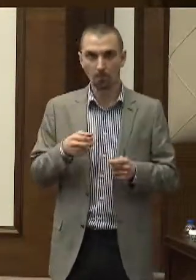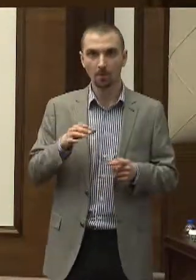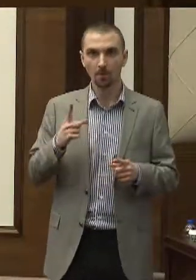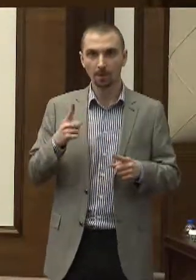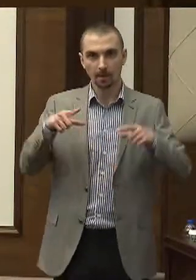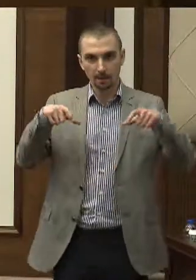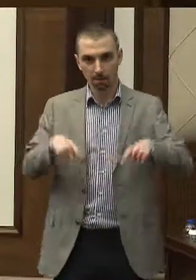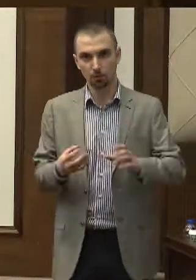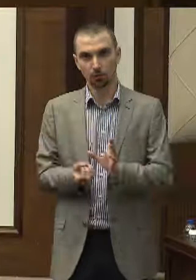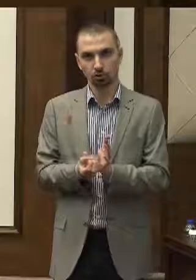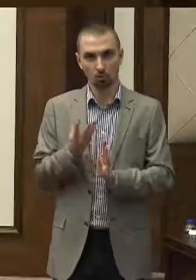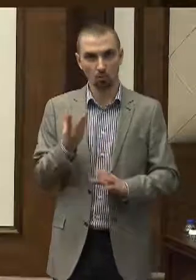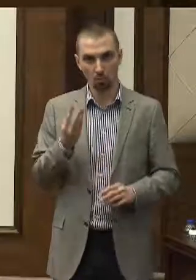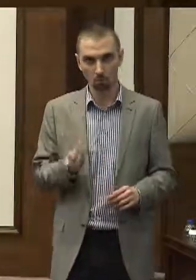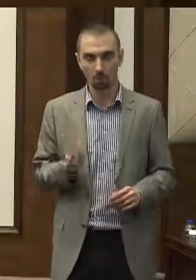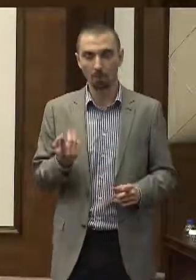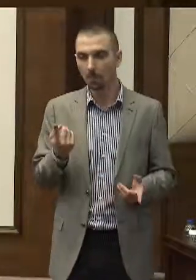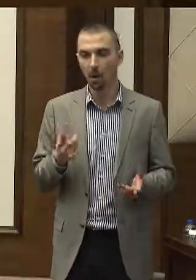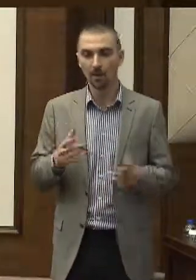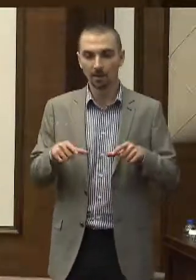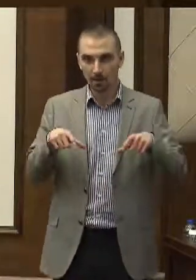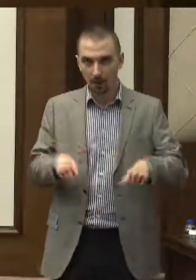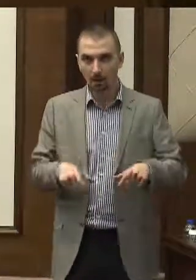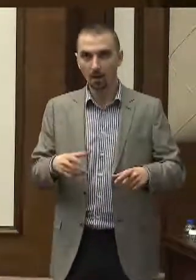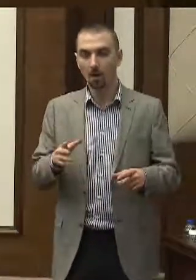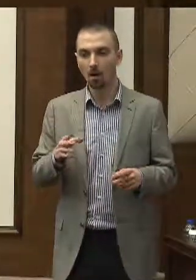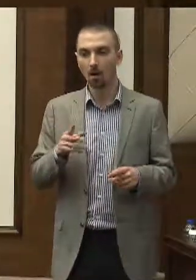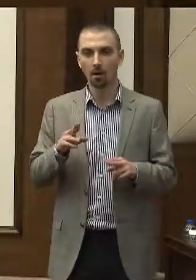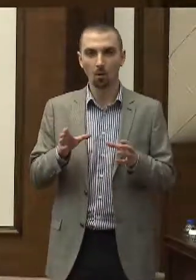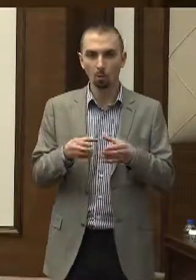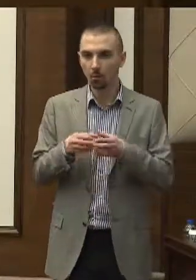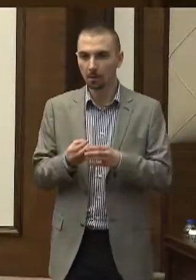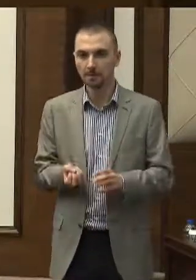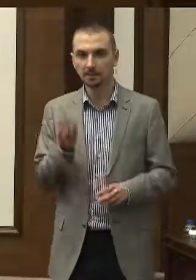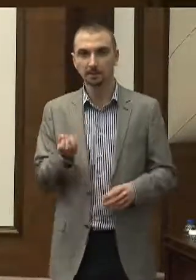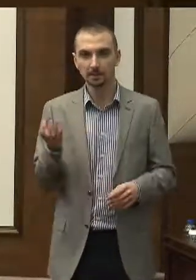stat ortaya çıktı. Sahipsizliği var sadece. Kulüp yeterli değil.